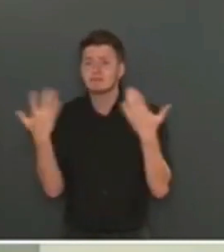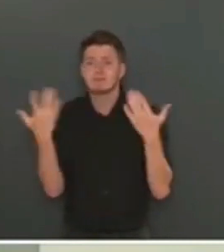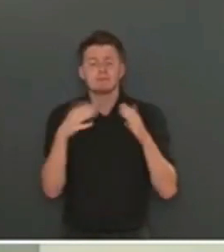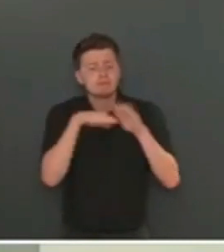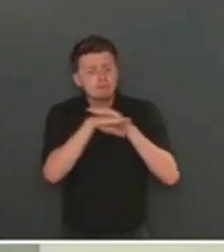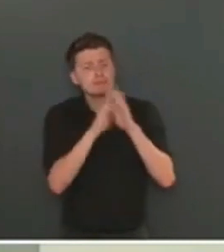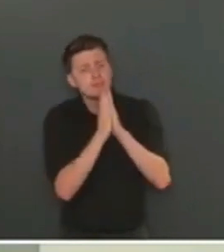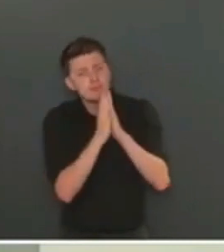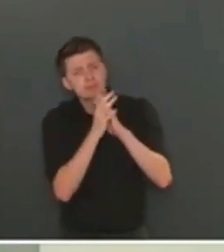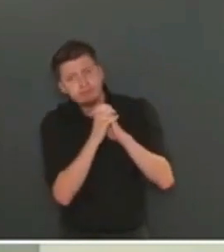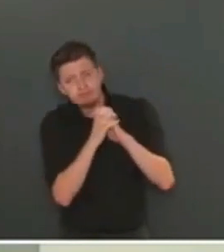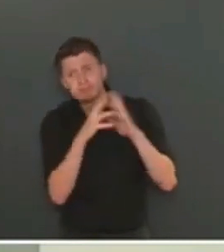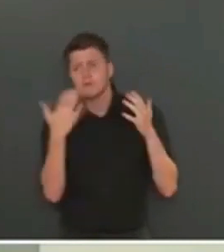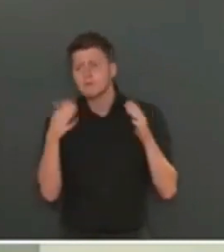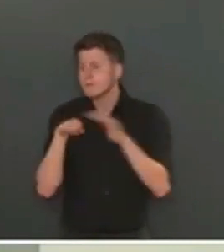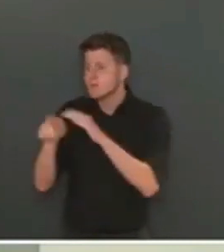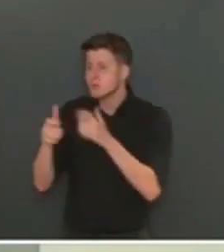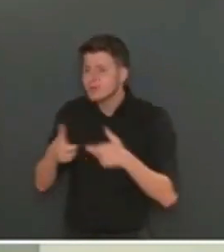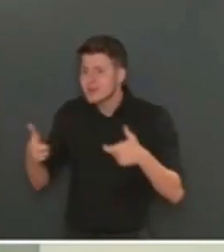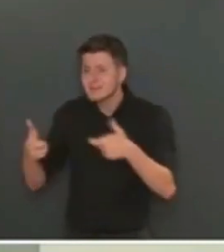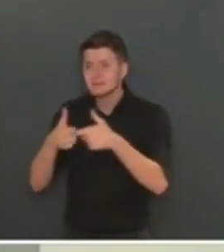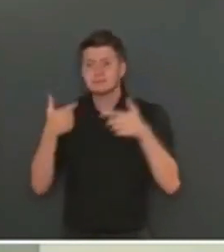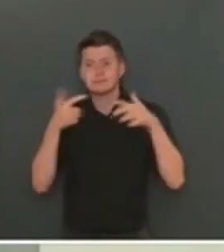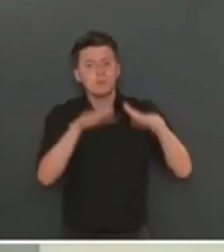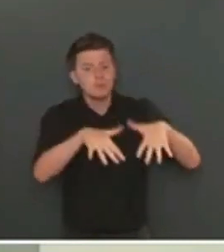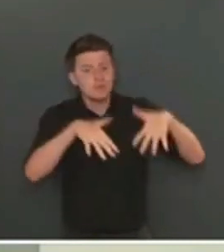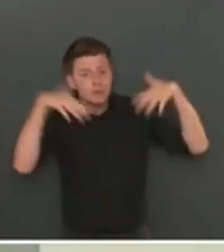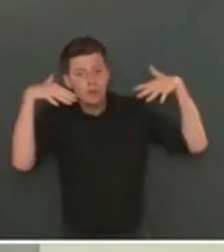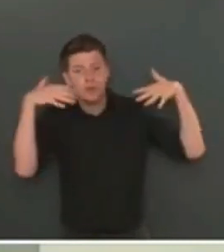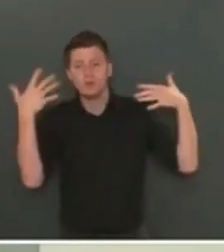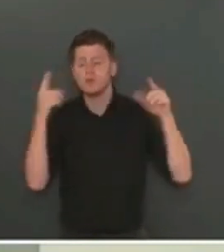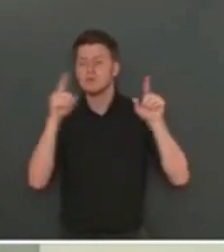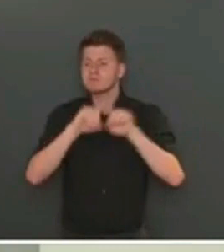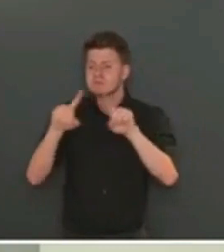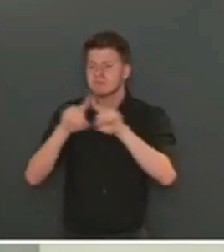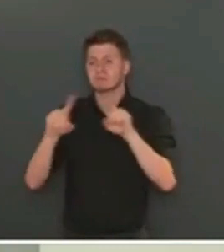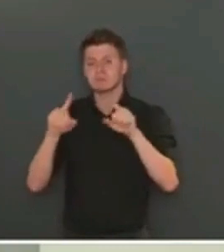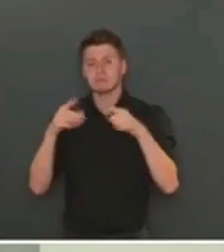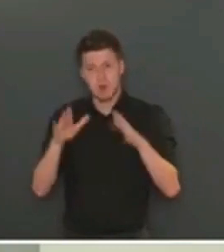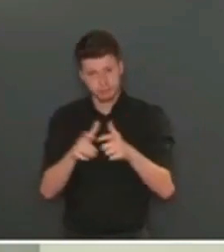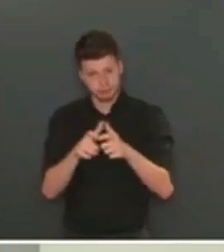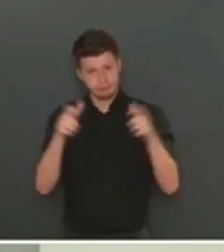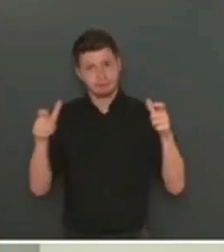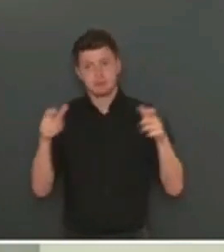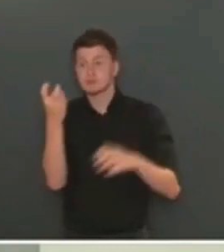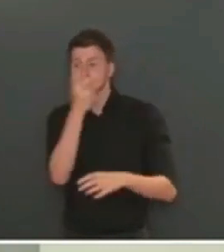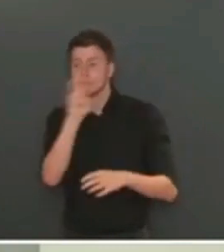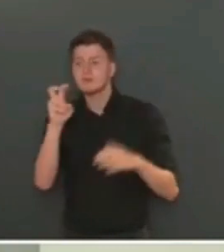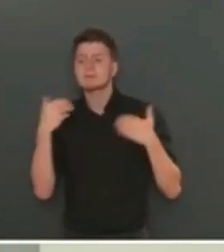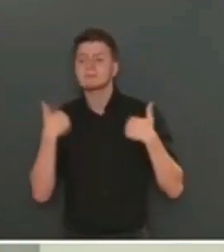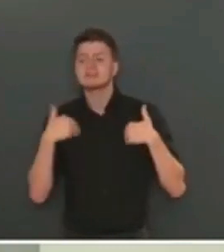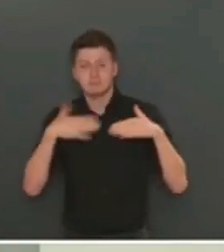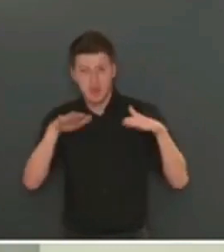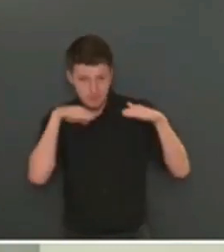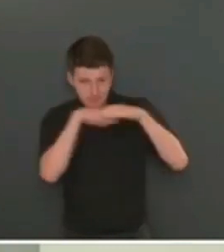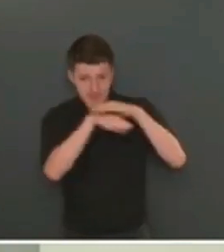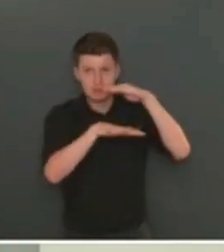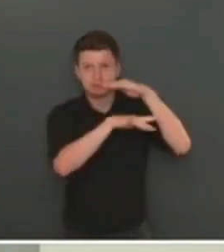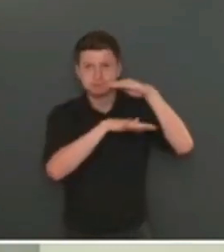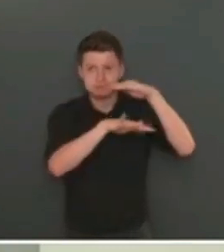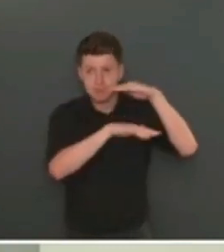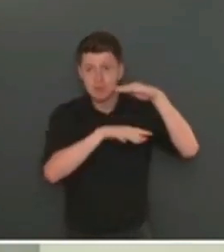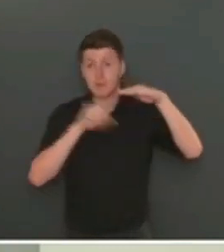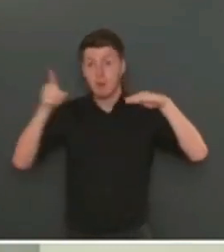auditoriums, etc., Eh bien, on va élargir cela à 200 personnes à l'intérieur et 400